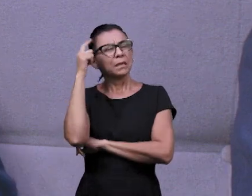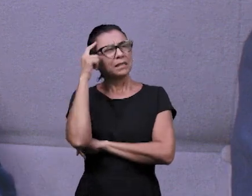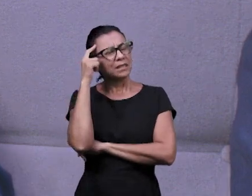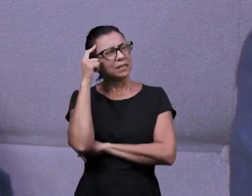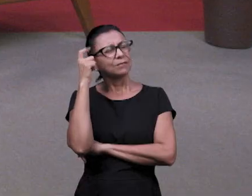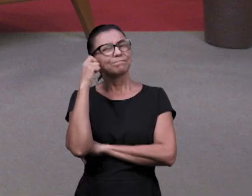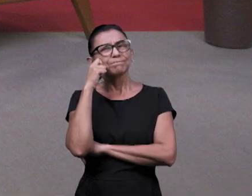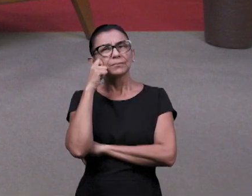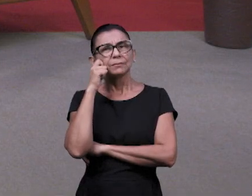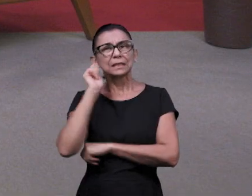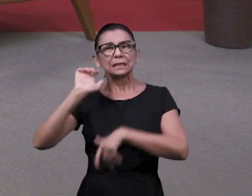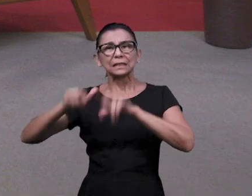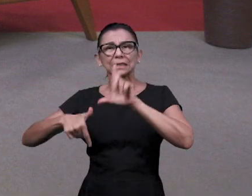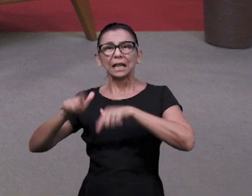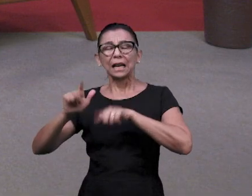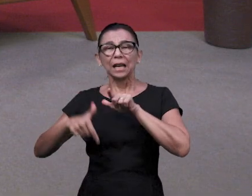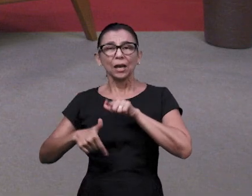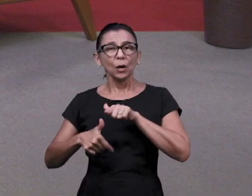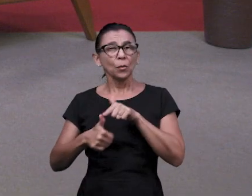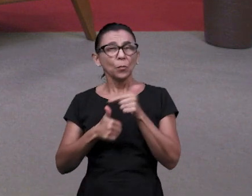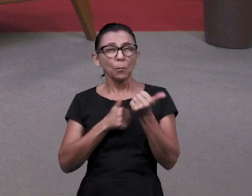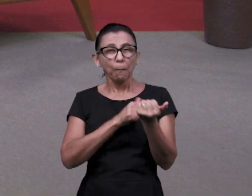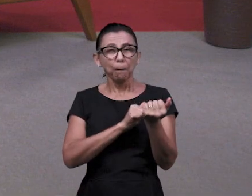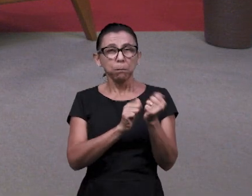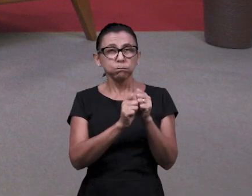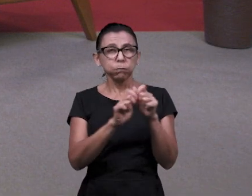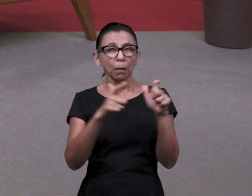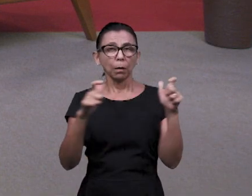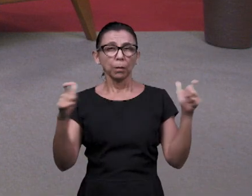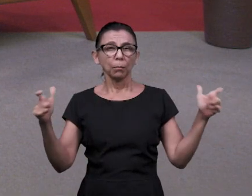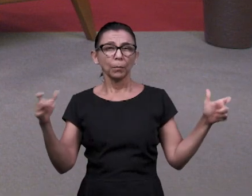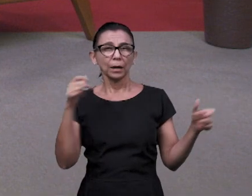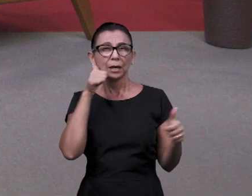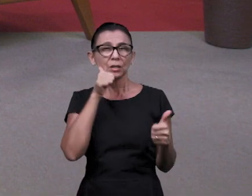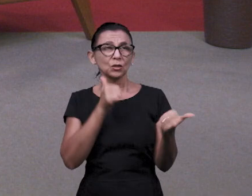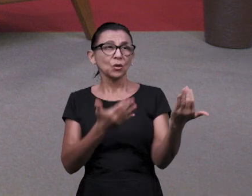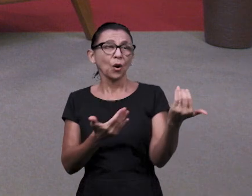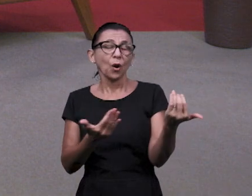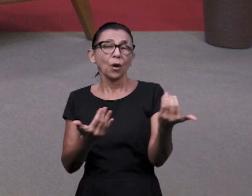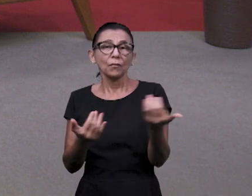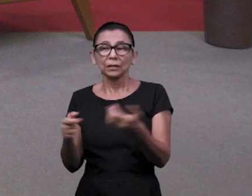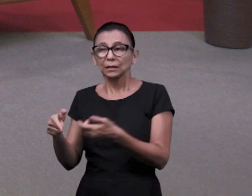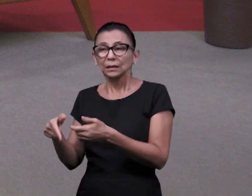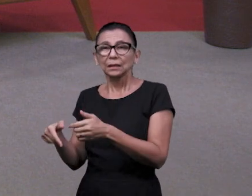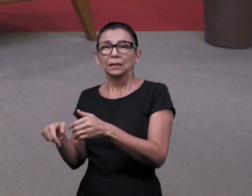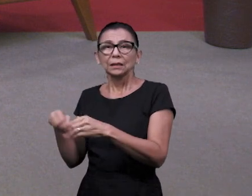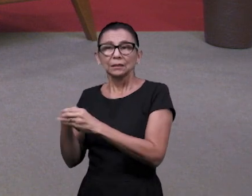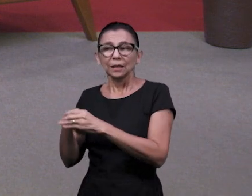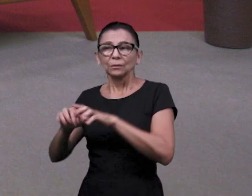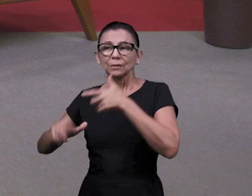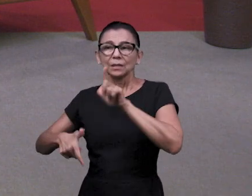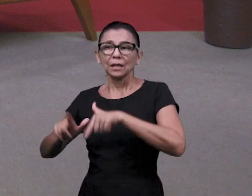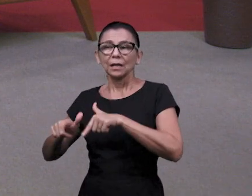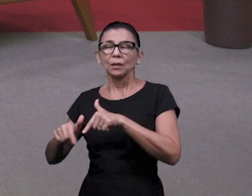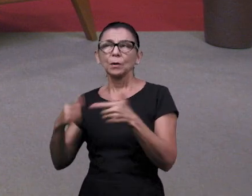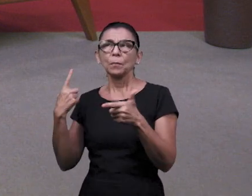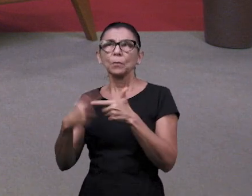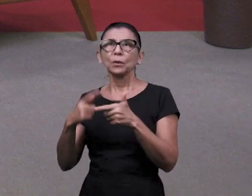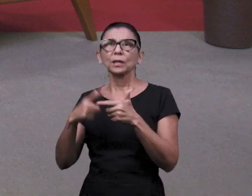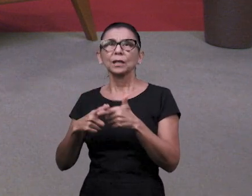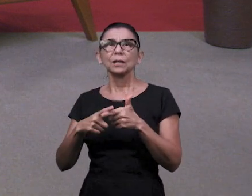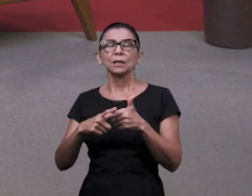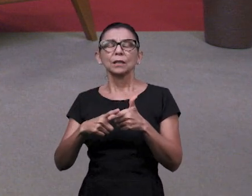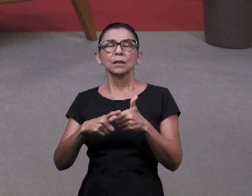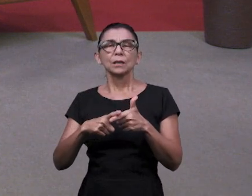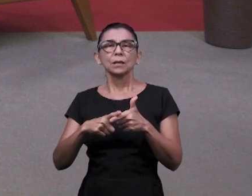parole. Combien de femmes en Israël, n'est-ce pas, jeunes filles en Israël, pensez sur ça. Pourquoi